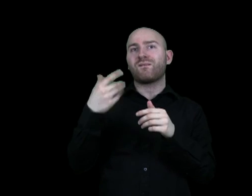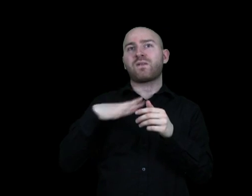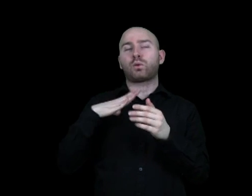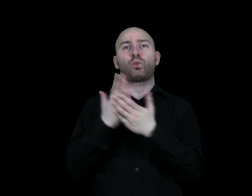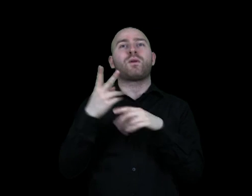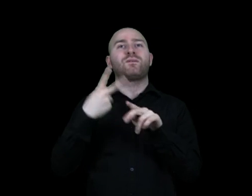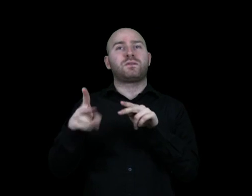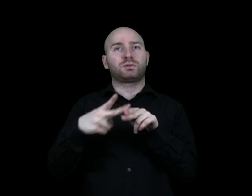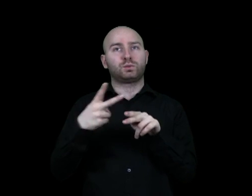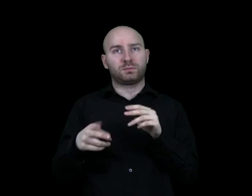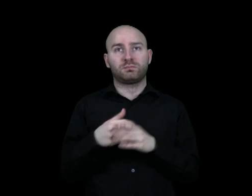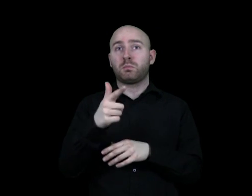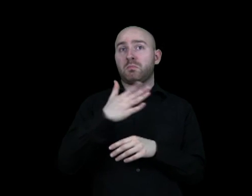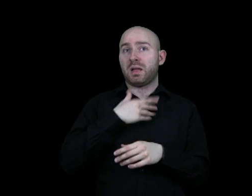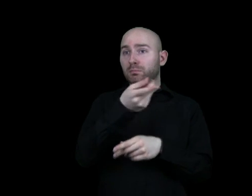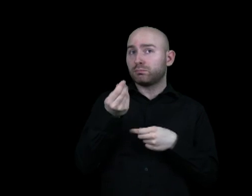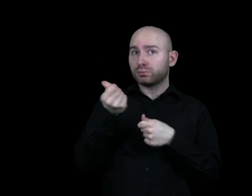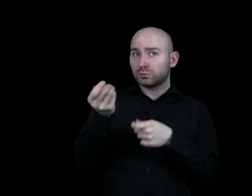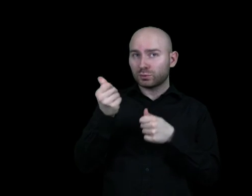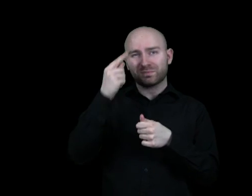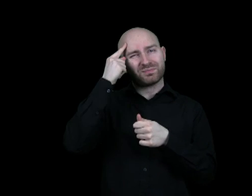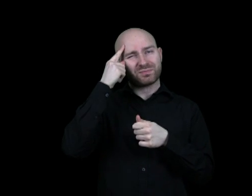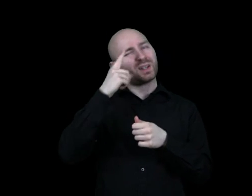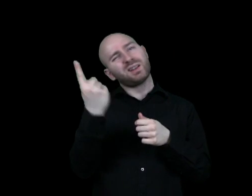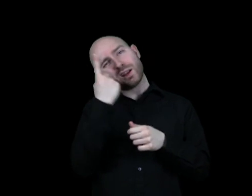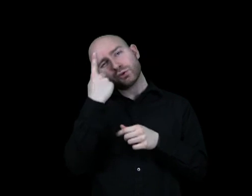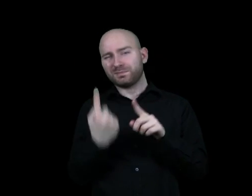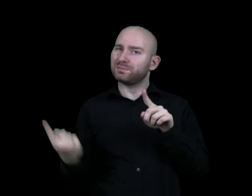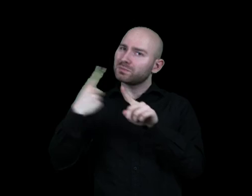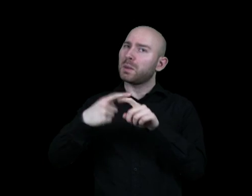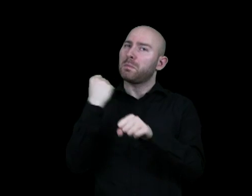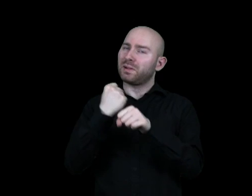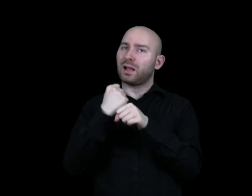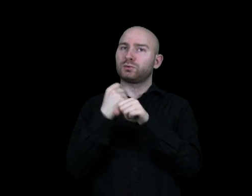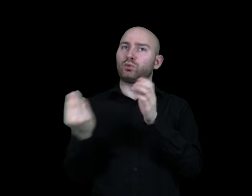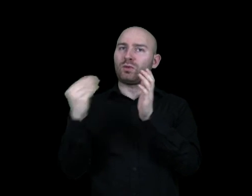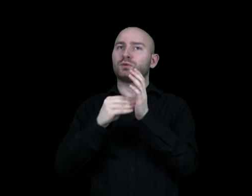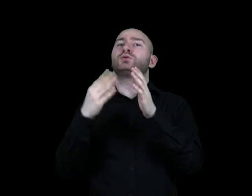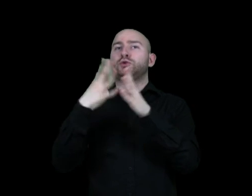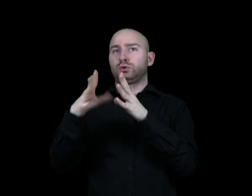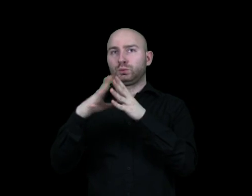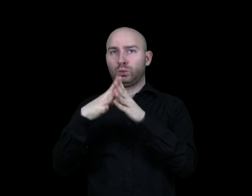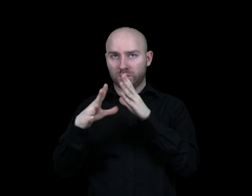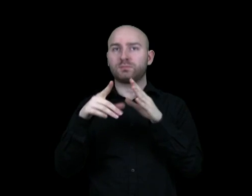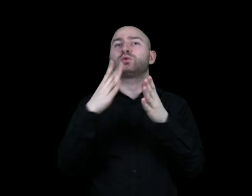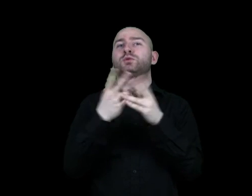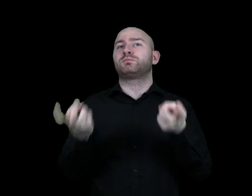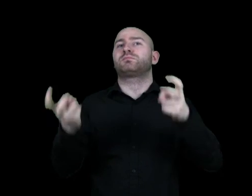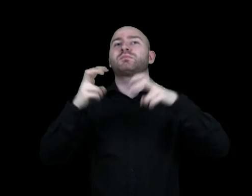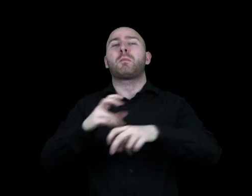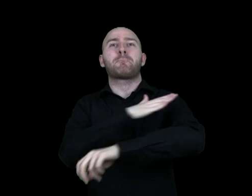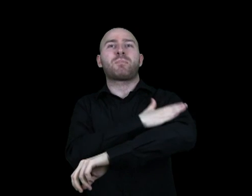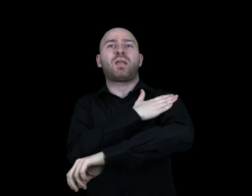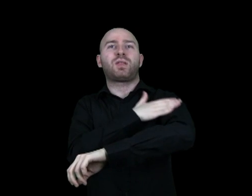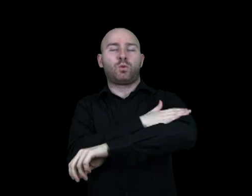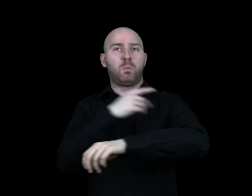Teraz to jest 20 zł. Mogę wziąć tę przędzę za 20 zł i dołożyć jeszcze trochę pracy za 10